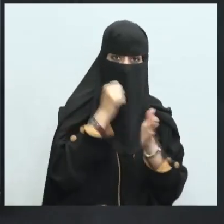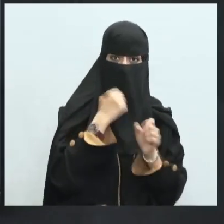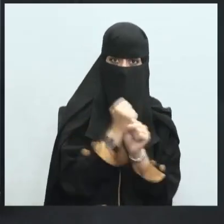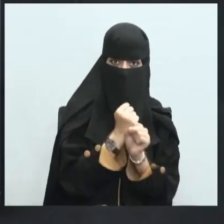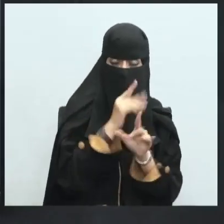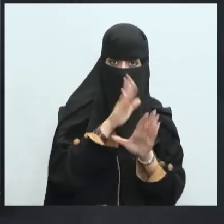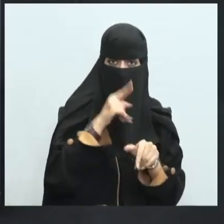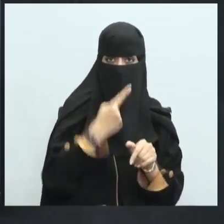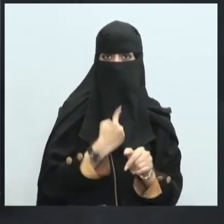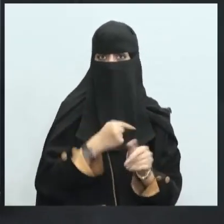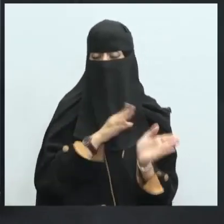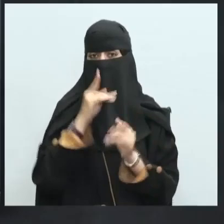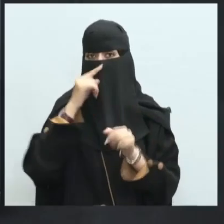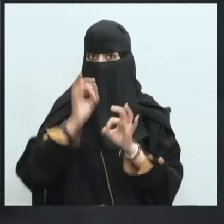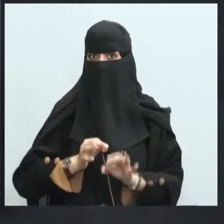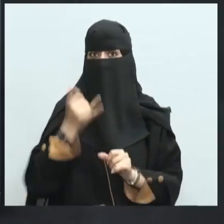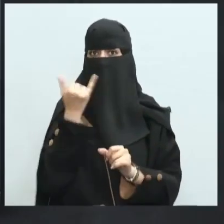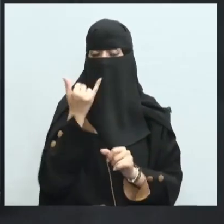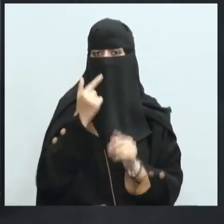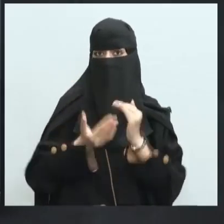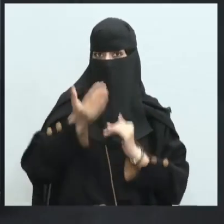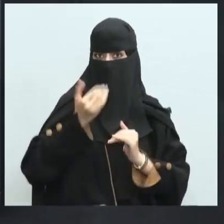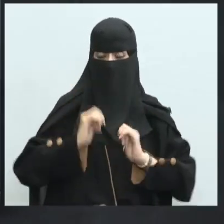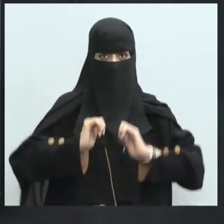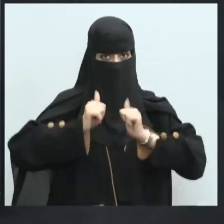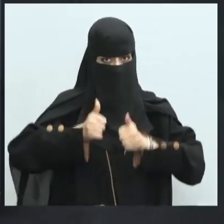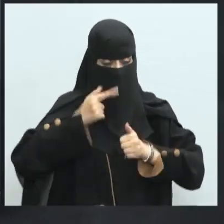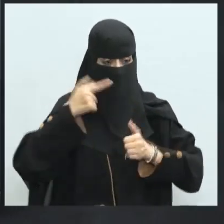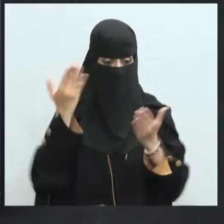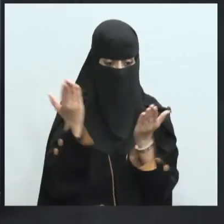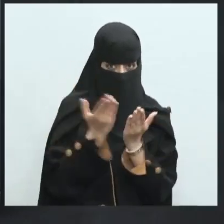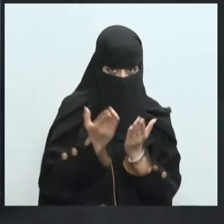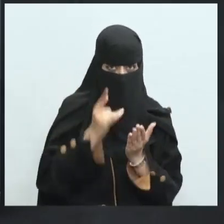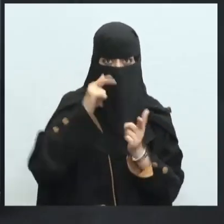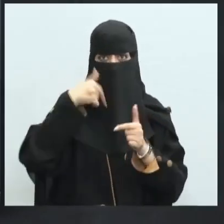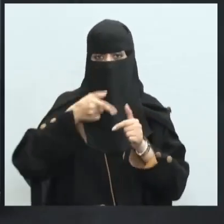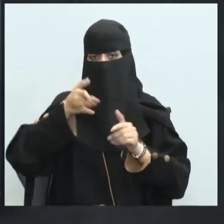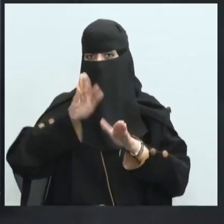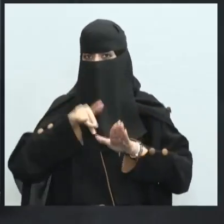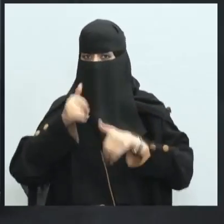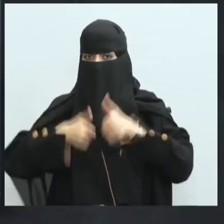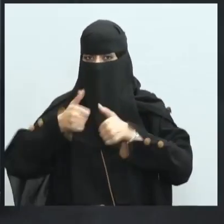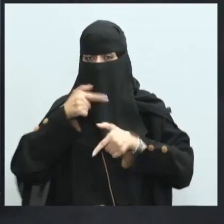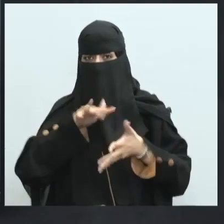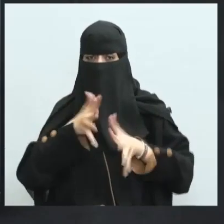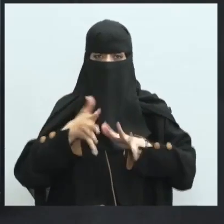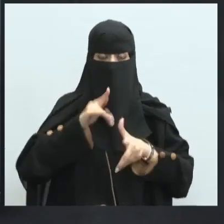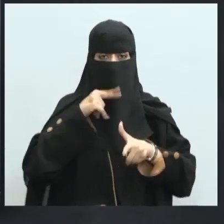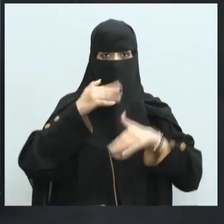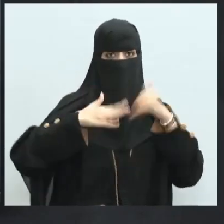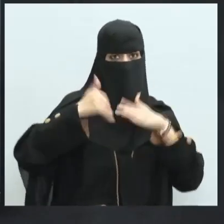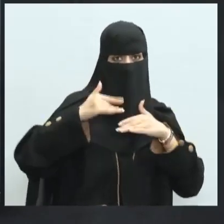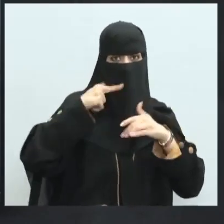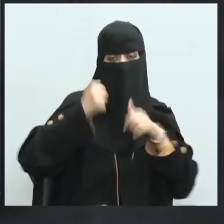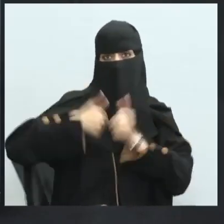التي نريدها فمهم جدا ان نحضر ونستعد لتلك الاختبارات سواء كانت تلك الاختبارات اختبارات مهاريه